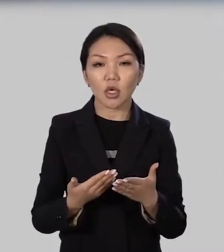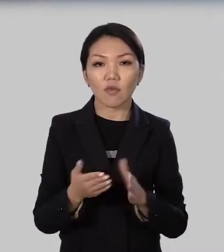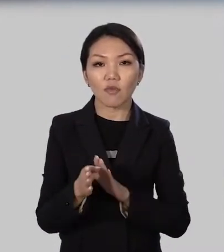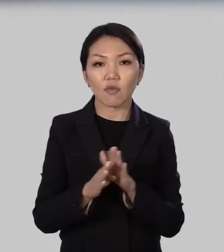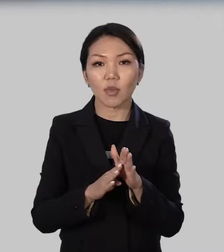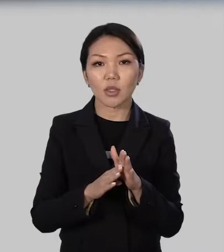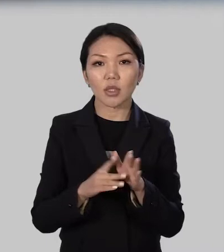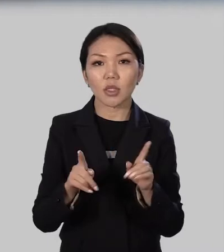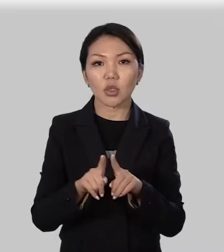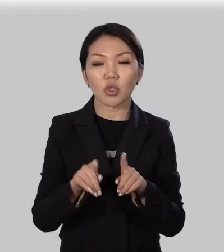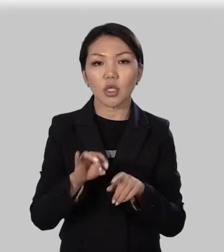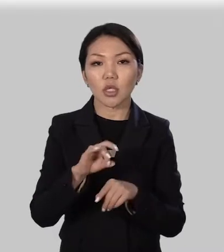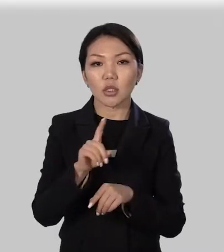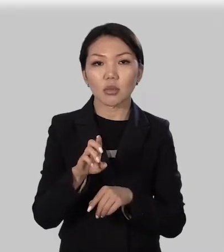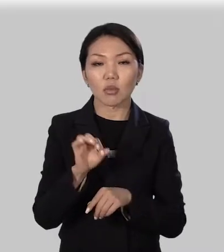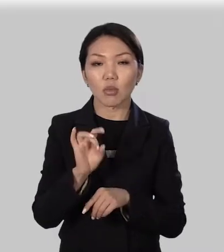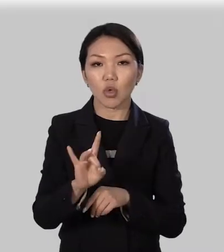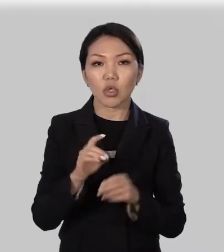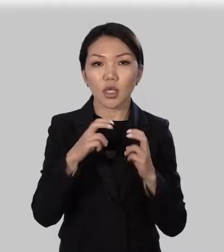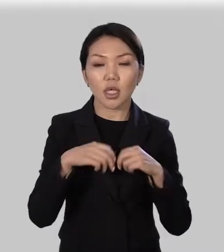такого предложения.